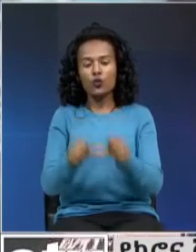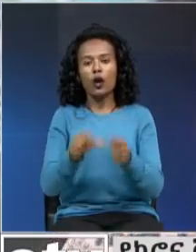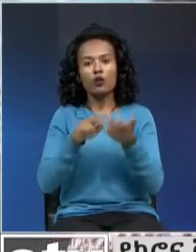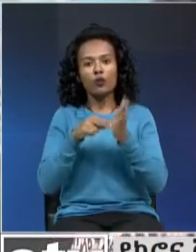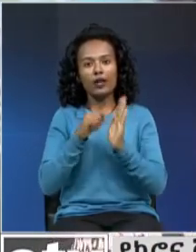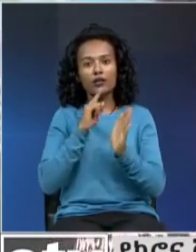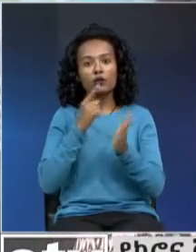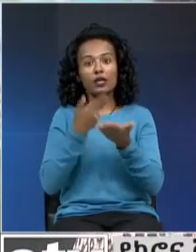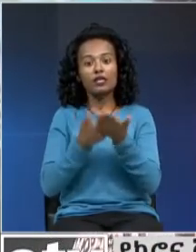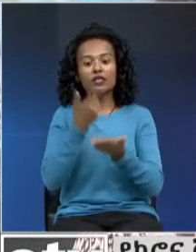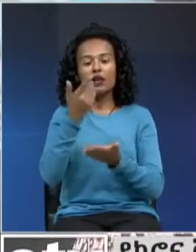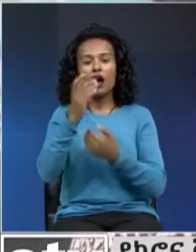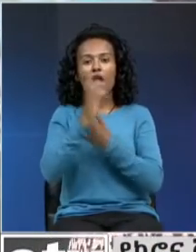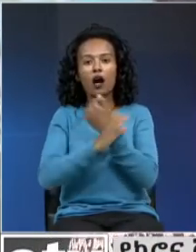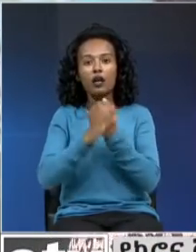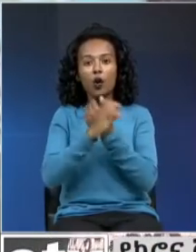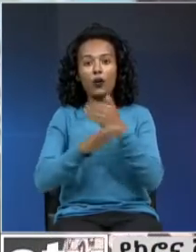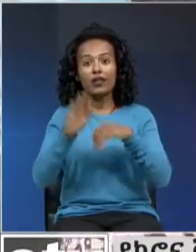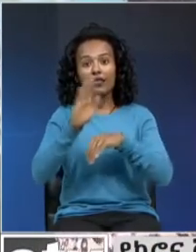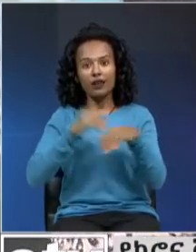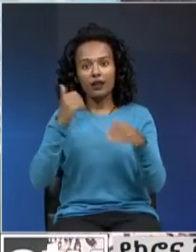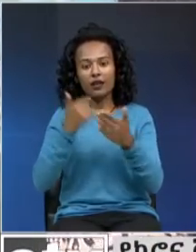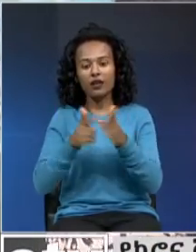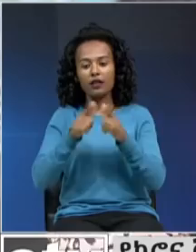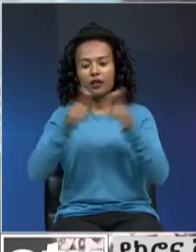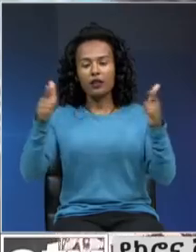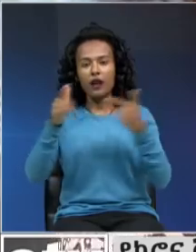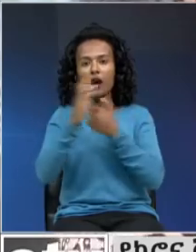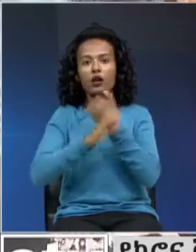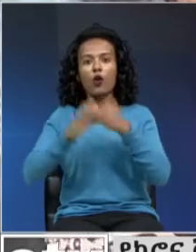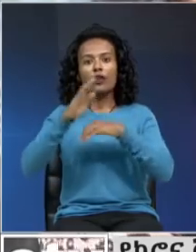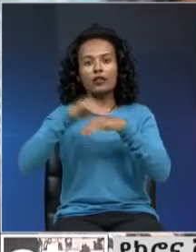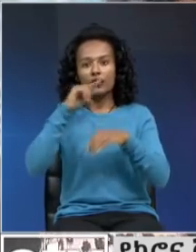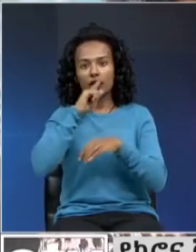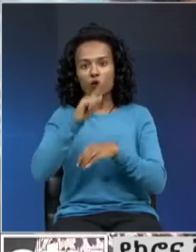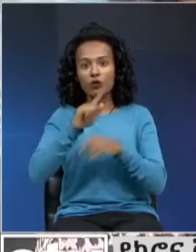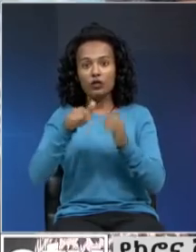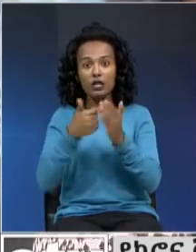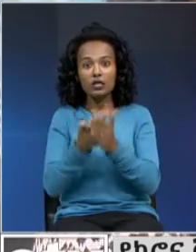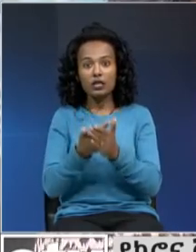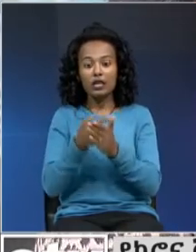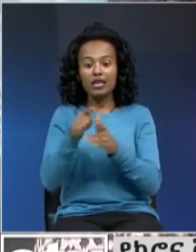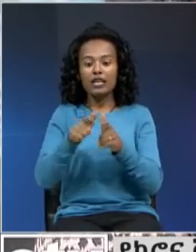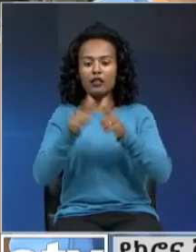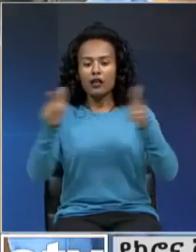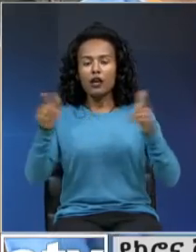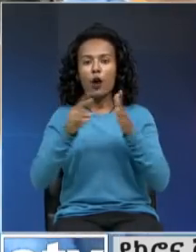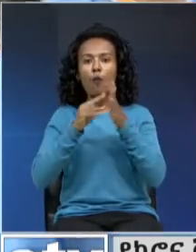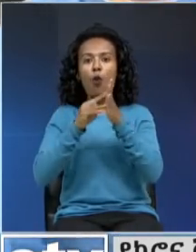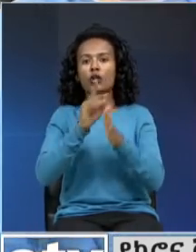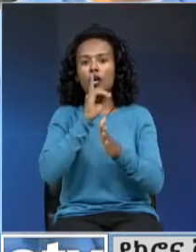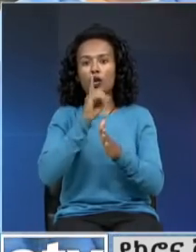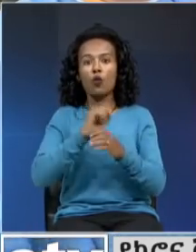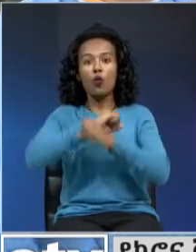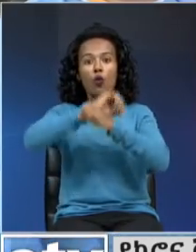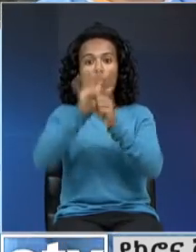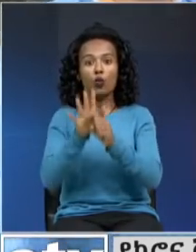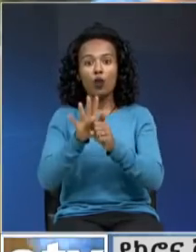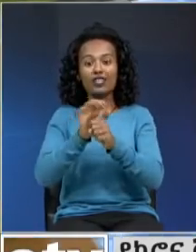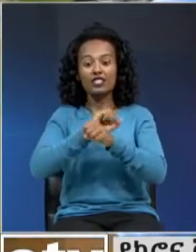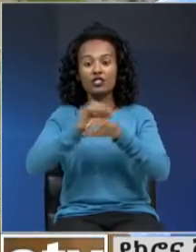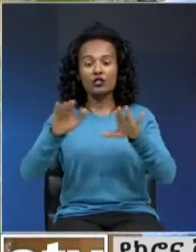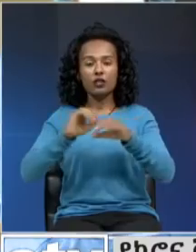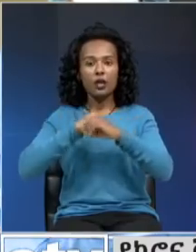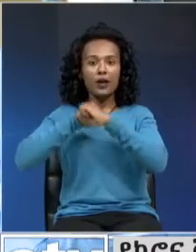ማለት ነው። ለዚህ ሀገራዊ ጥሪ፣ ይሄ ትልቅ ሀገራዊ ጥሪ ነው። ስለዚህ አሁን አስቱ ትልቅ ሞዴል ነው። ኮሮና ቫይረስ ስርጭትን